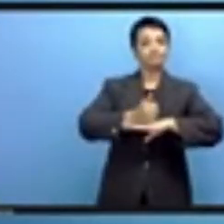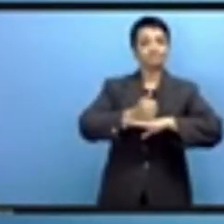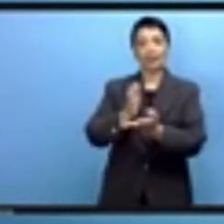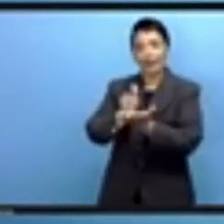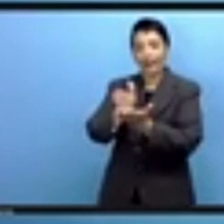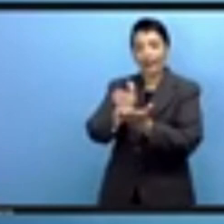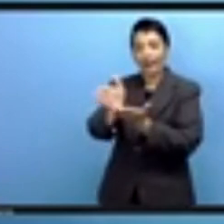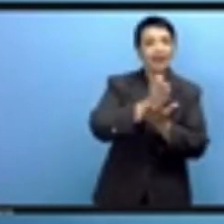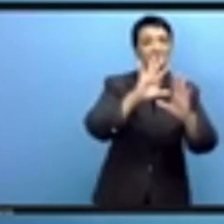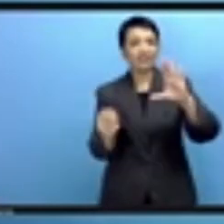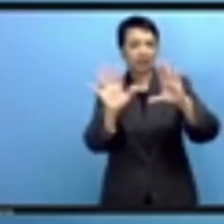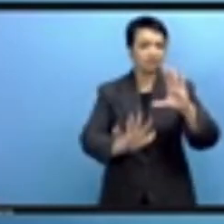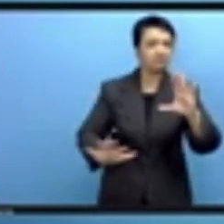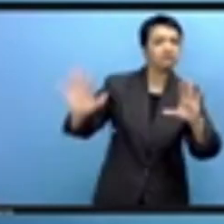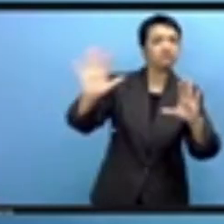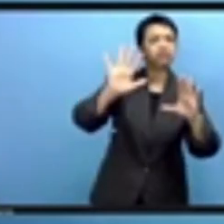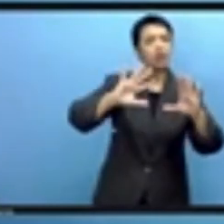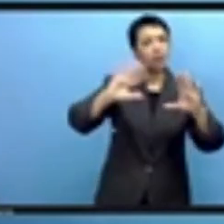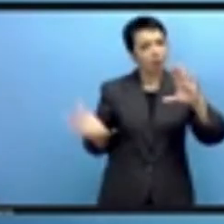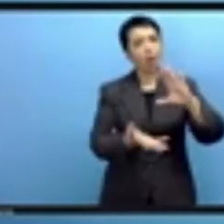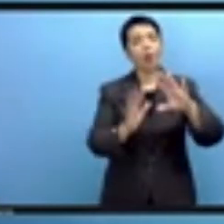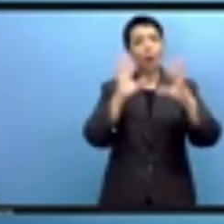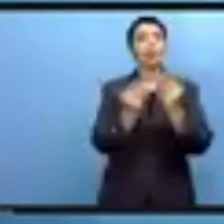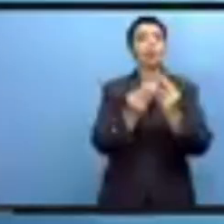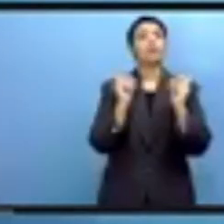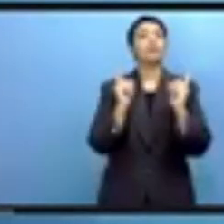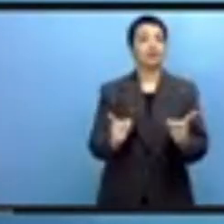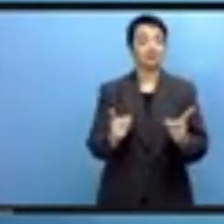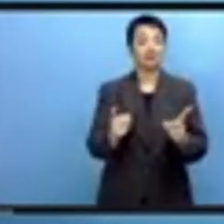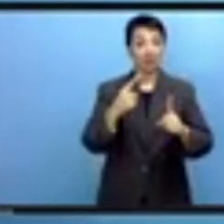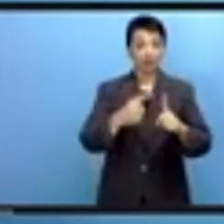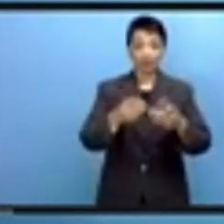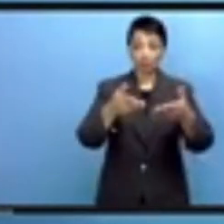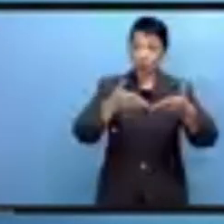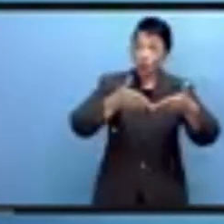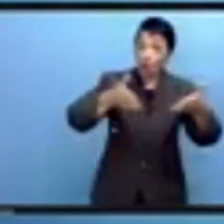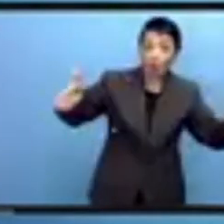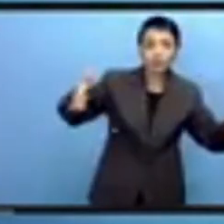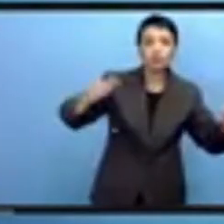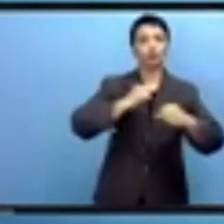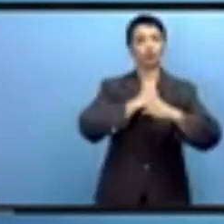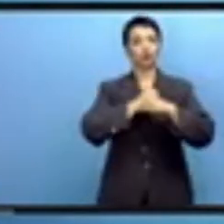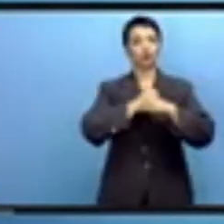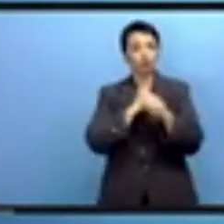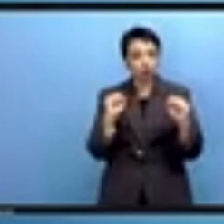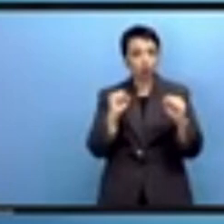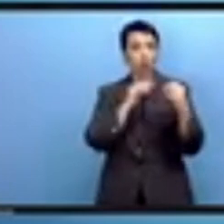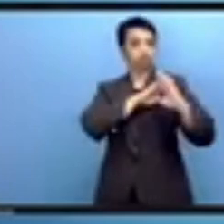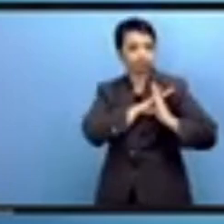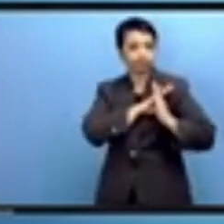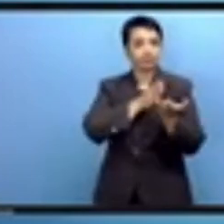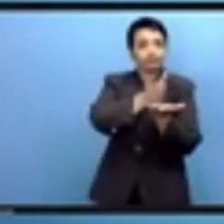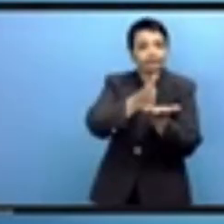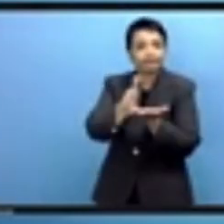整个非洲大陆的以及大陆之外的互联网的接入准入是一件非常重要的